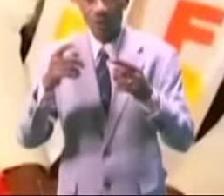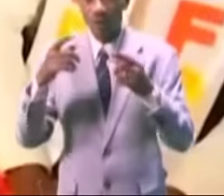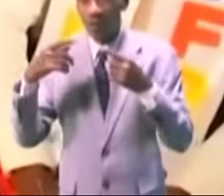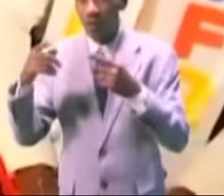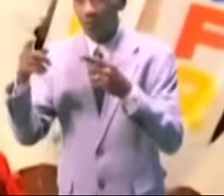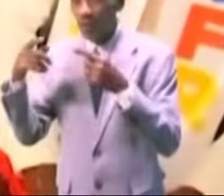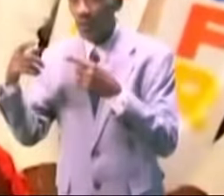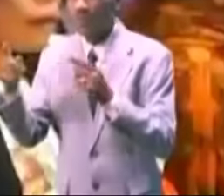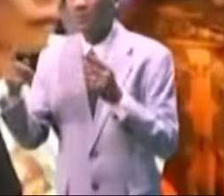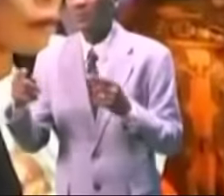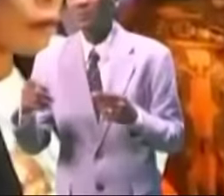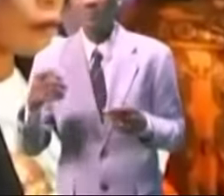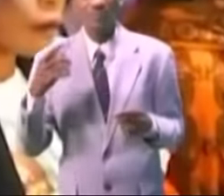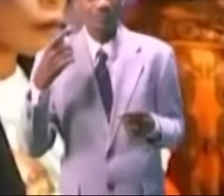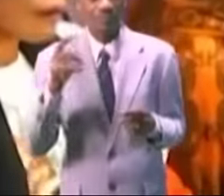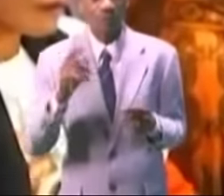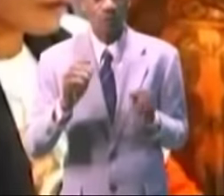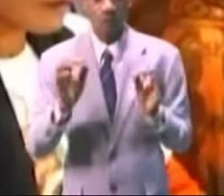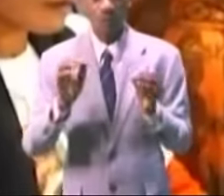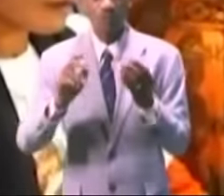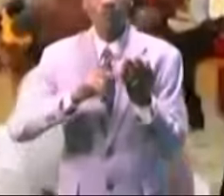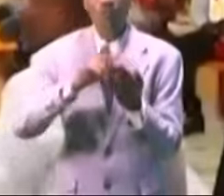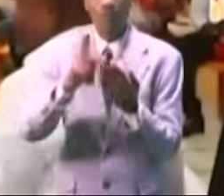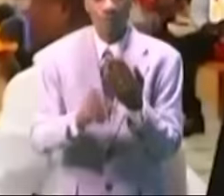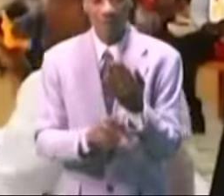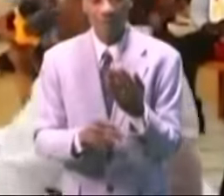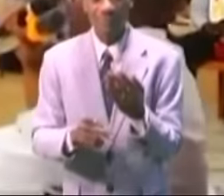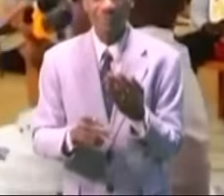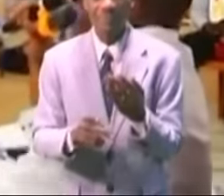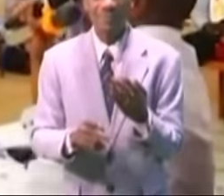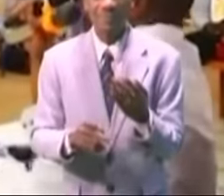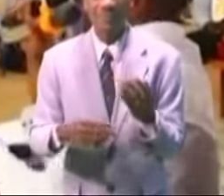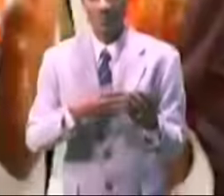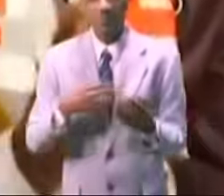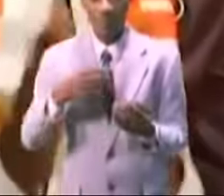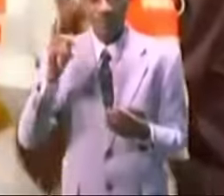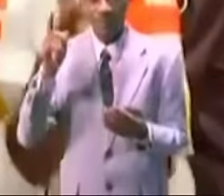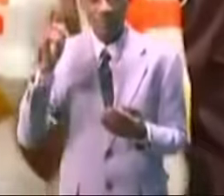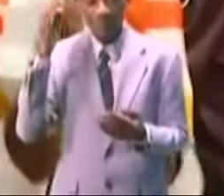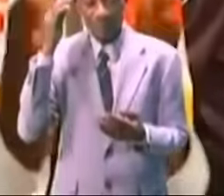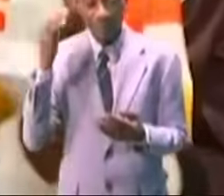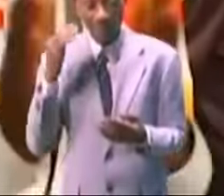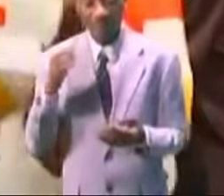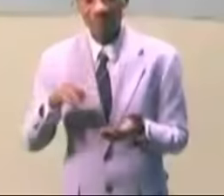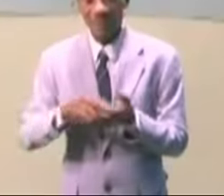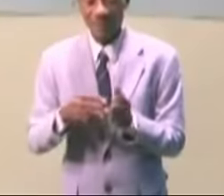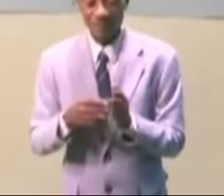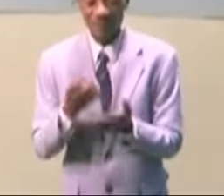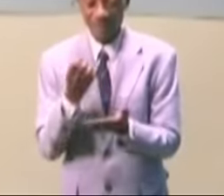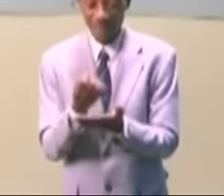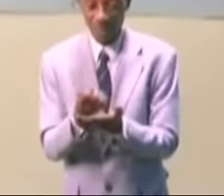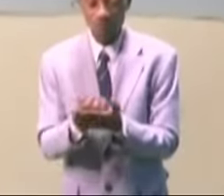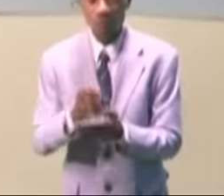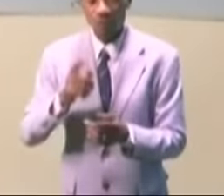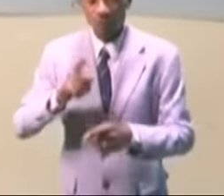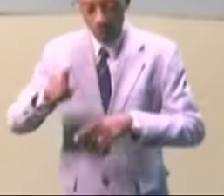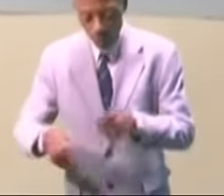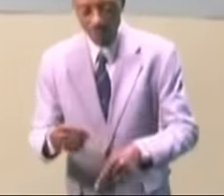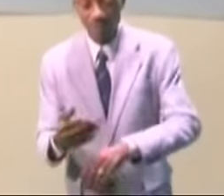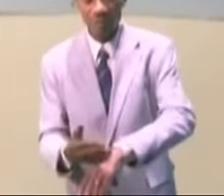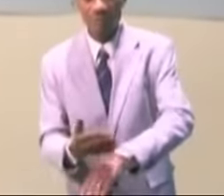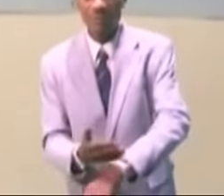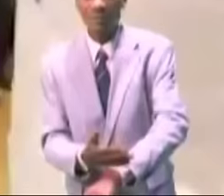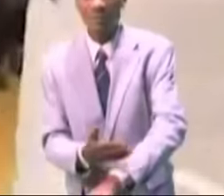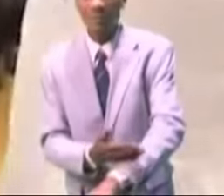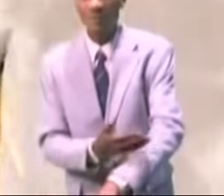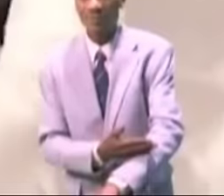programmes gouvernementaux qui va, selon lui, contribuer au redécollage de l'économie nationale. Parlant du retour de la paix